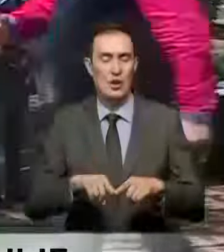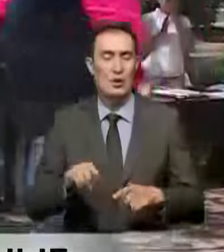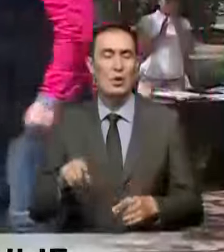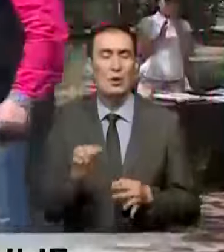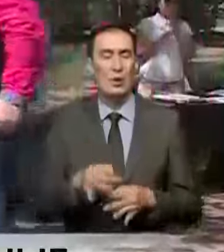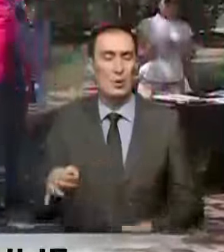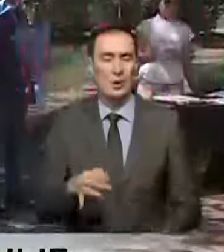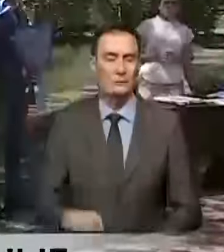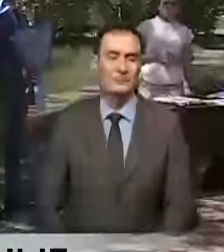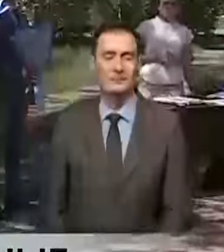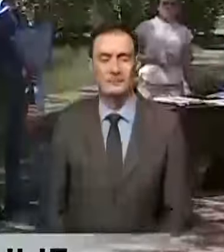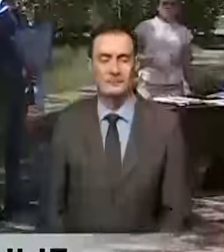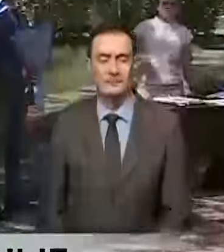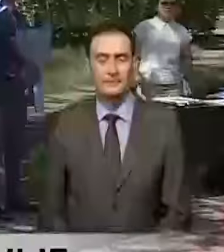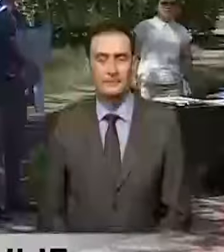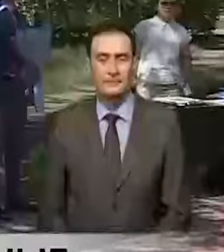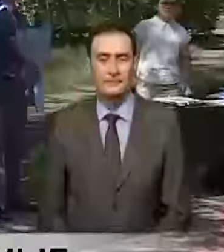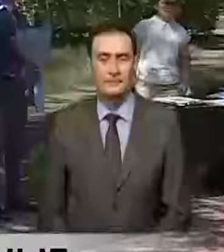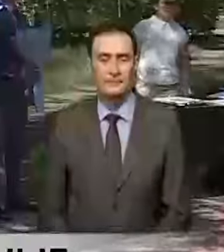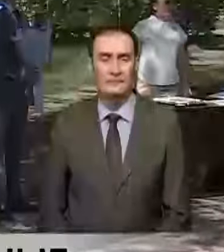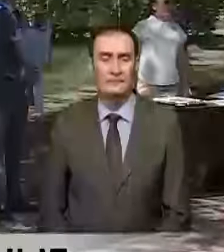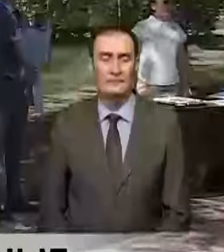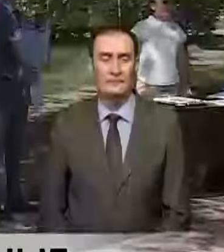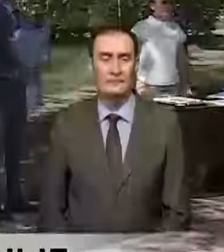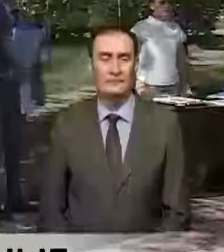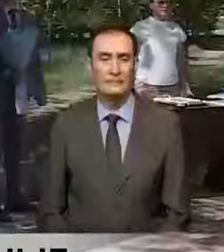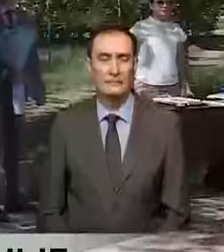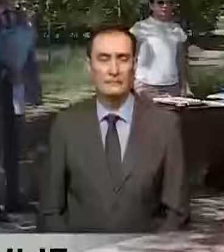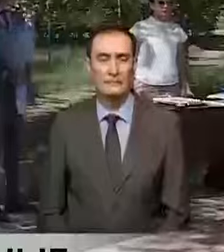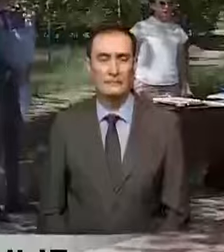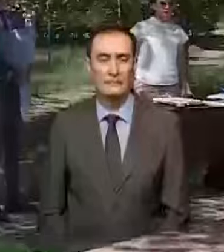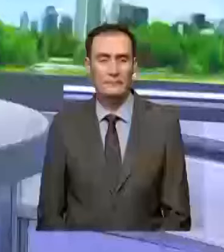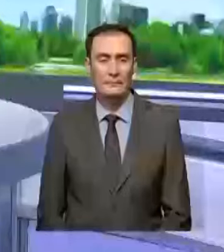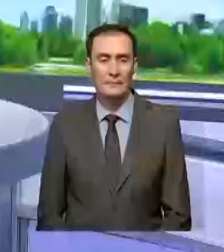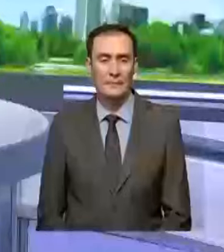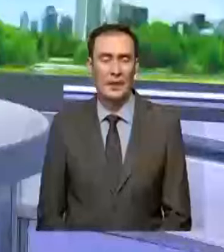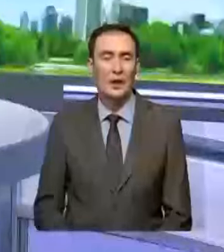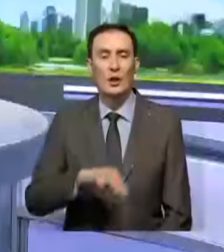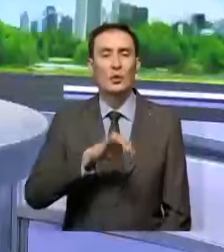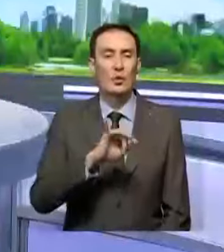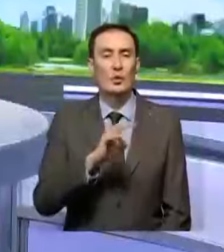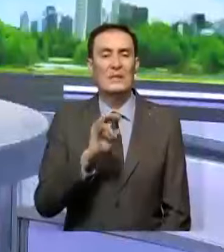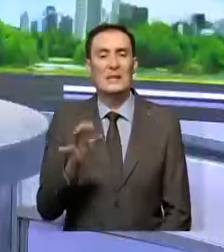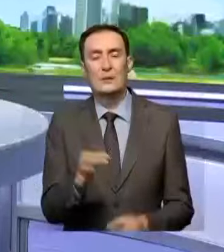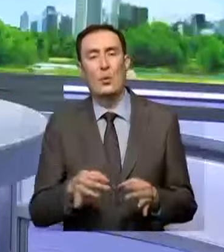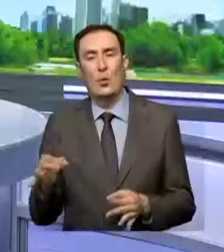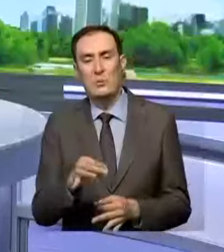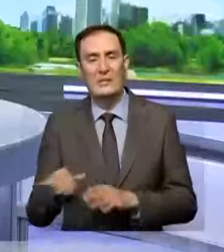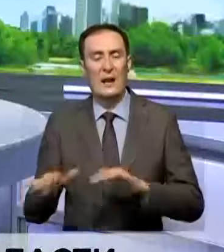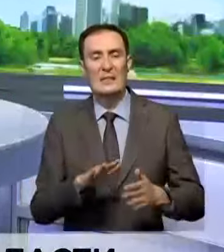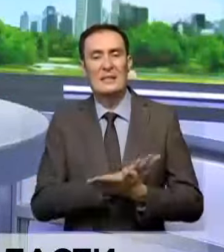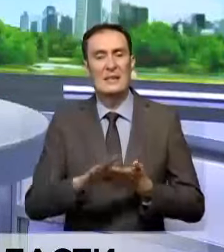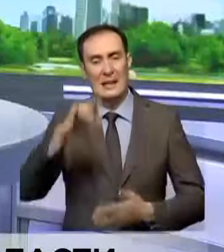региона. Наталья Салькова, Айнадин Молдабеков, Актобе, 24 КИЗ. В Туркестанской области в рамках акции